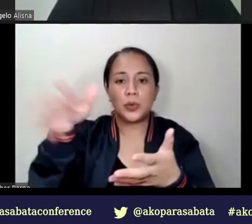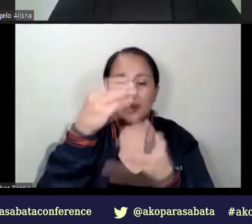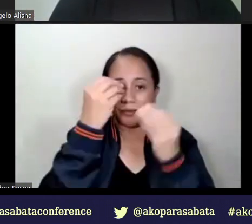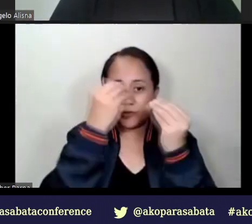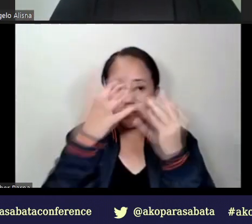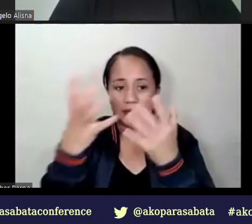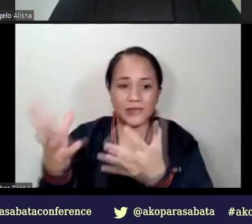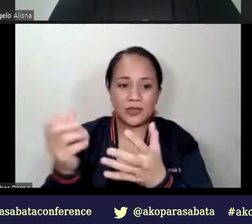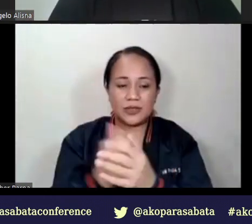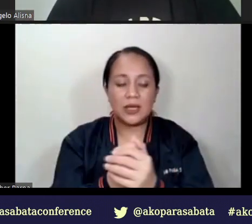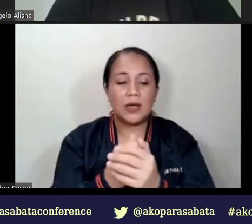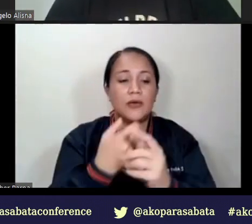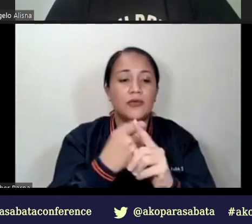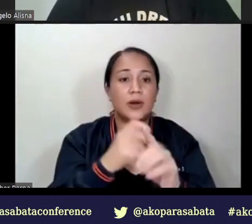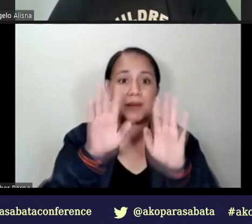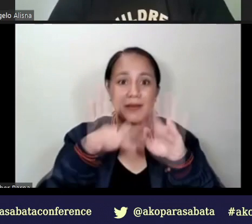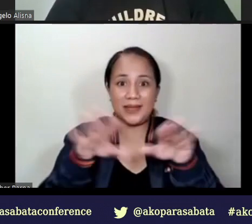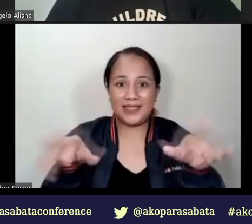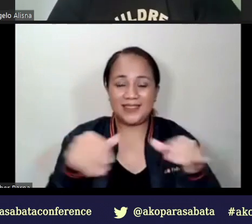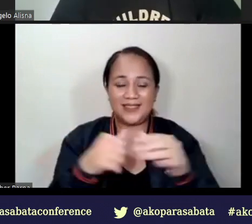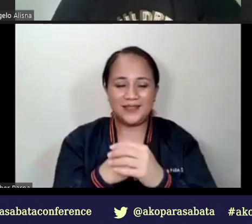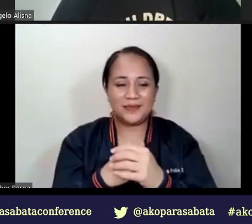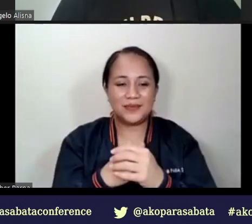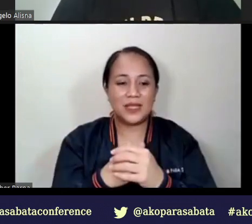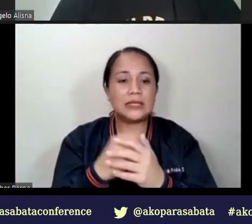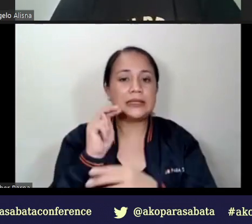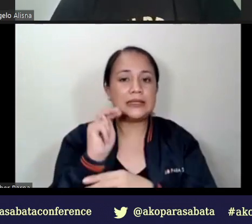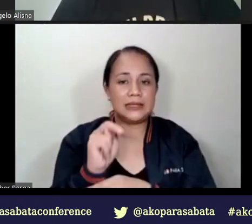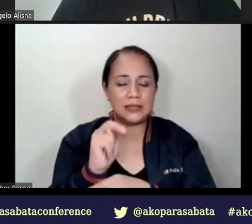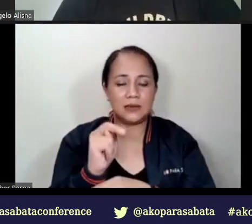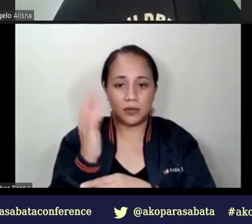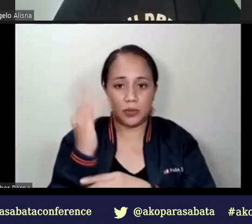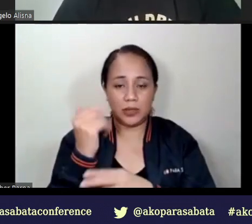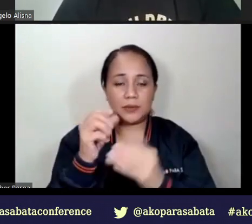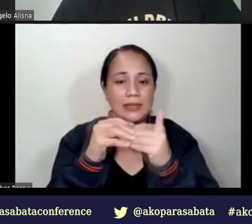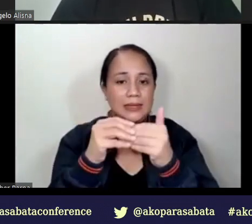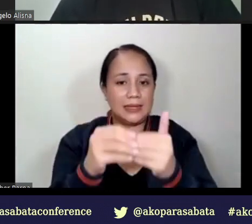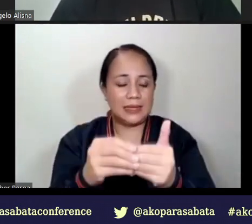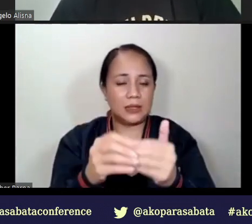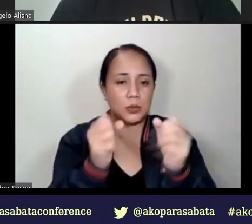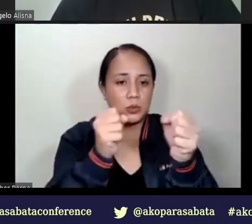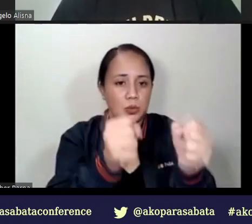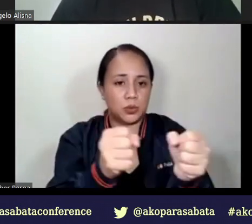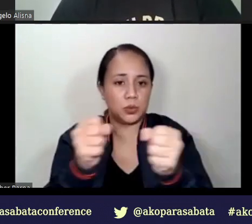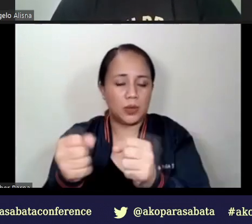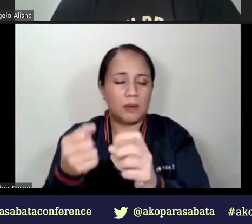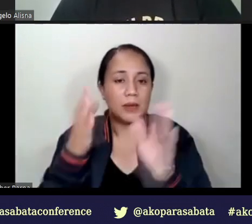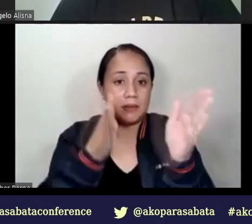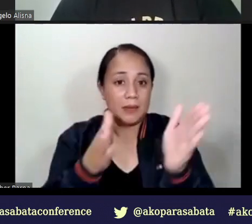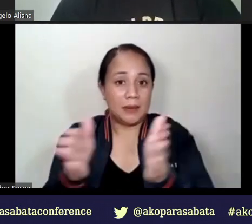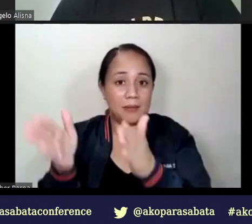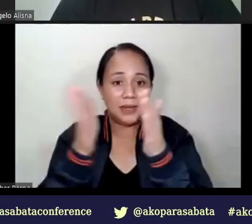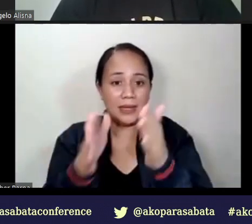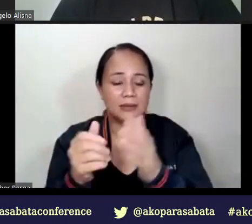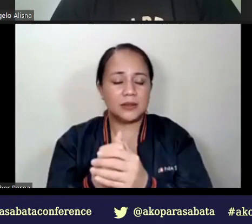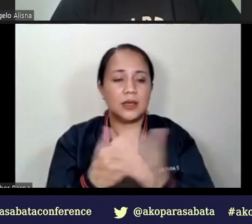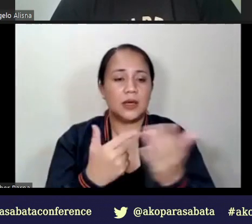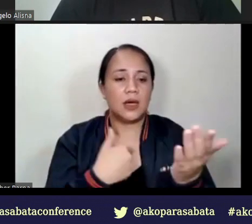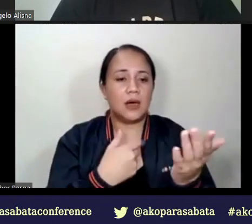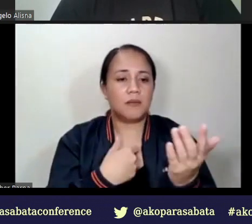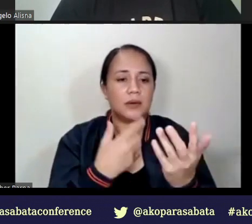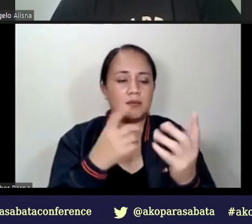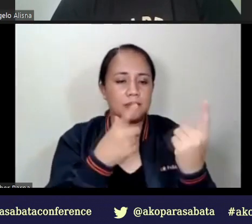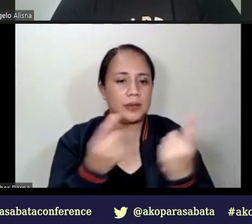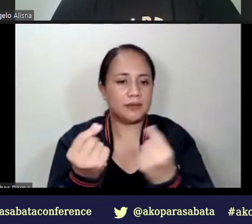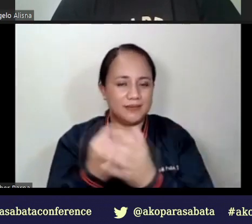impormasyon galing sa mga bata na kailangan upang gabayan ang strategic na pagpaplano, disenyo at pagpapatupad